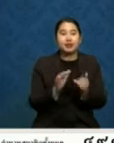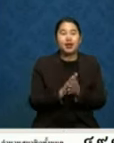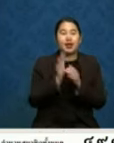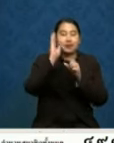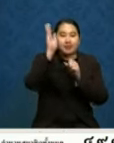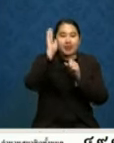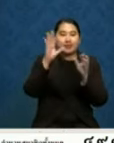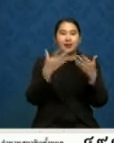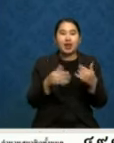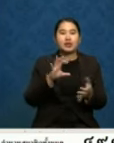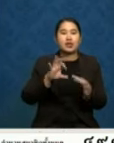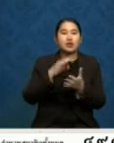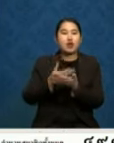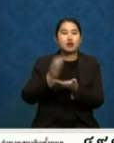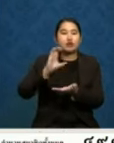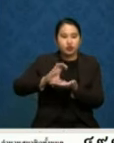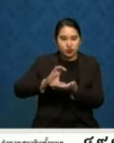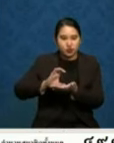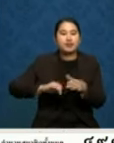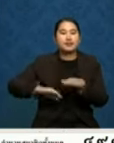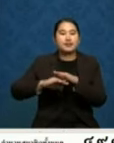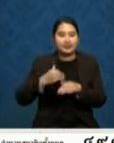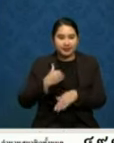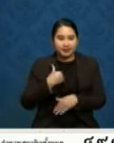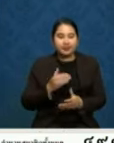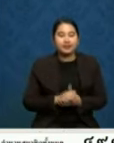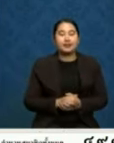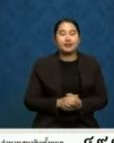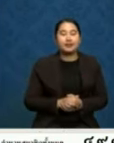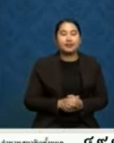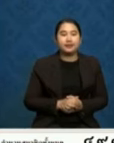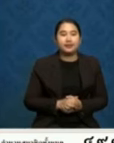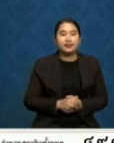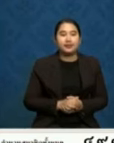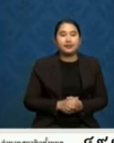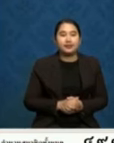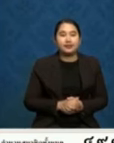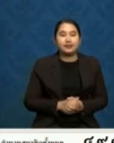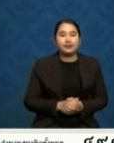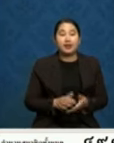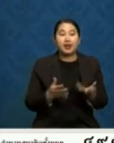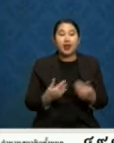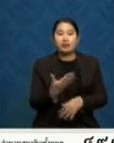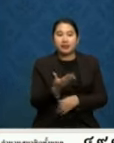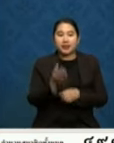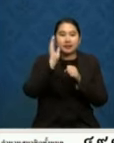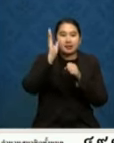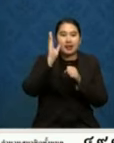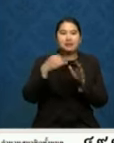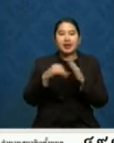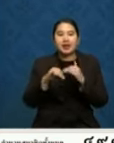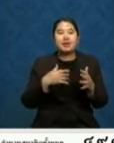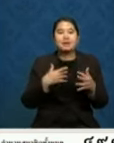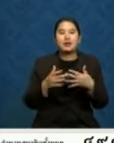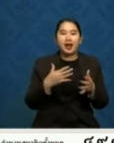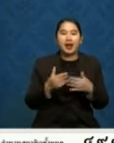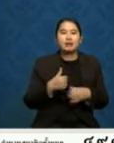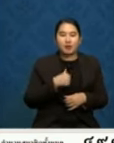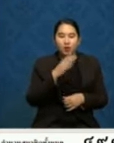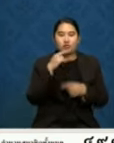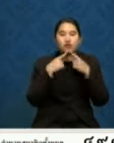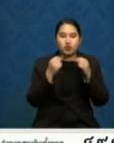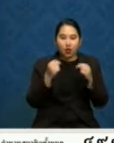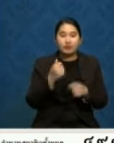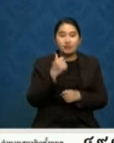ในเรื่องของกองทุนยุติธรรมอยู่ในระดับหนึ่งนะครับเมื่อท่านอภิปรายมาผิดจุดแต่ผมก็ขออนุญาตใช้เวลานี้ตอบเล